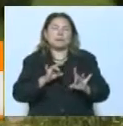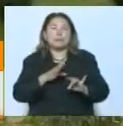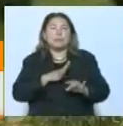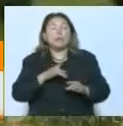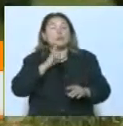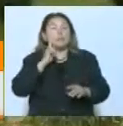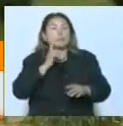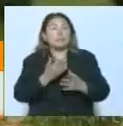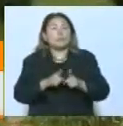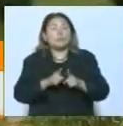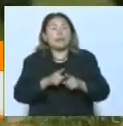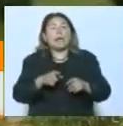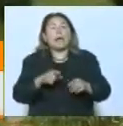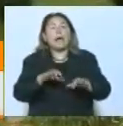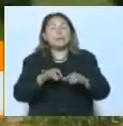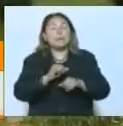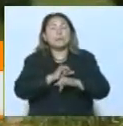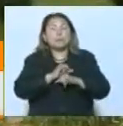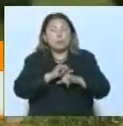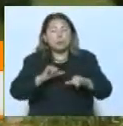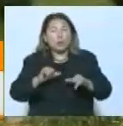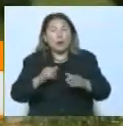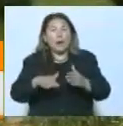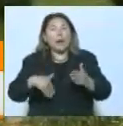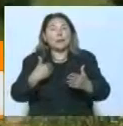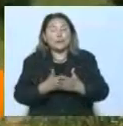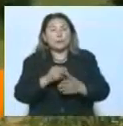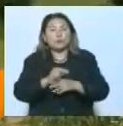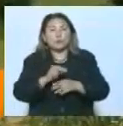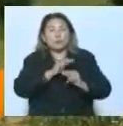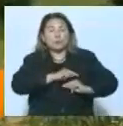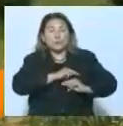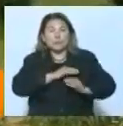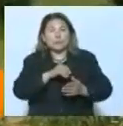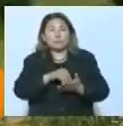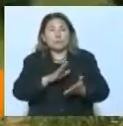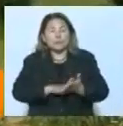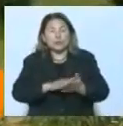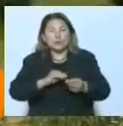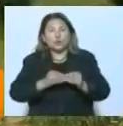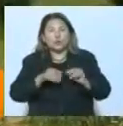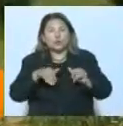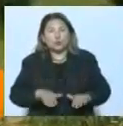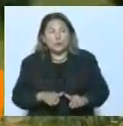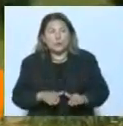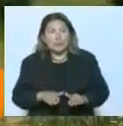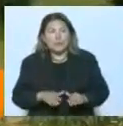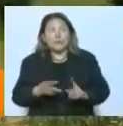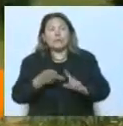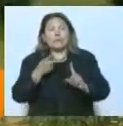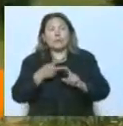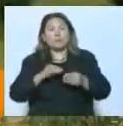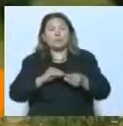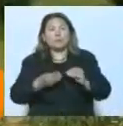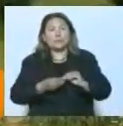жастар арасында осы IT саласын дамыту арқылы жұмыссыздық мәселесін шешуге жәрдемдесу. Екінші